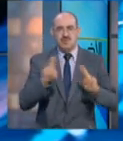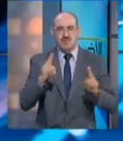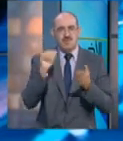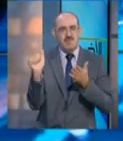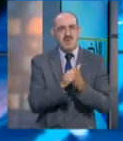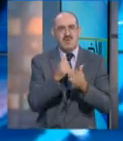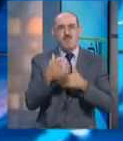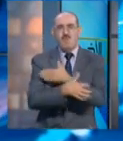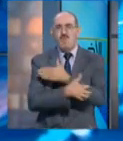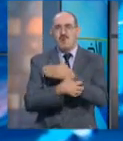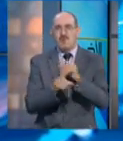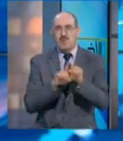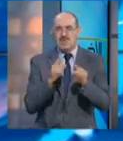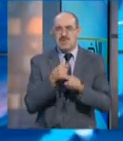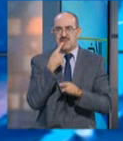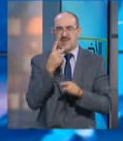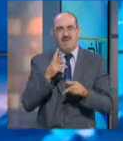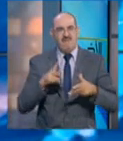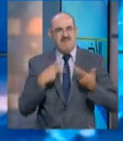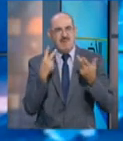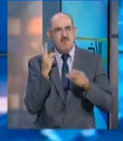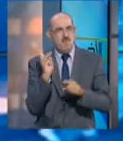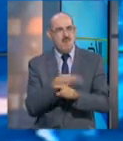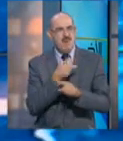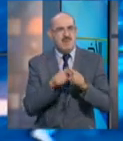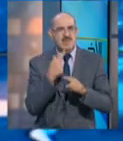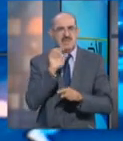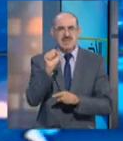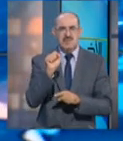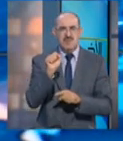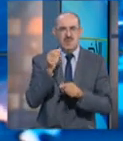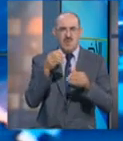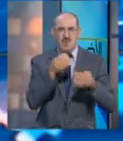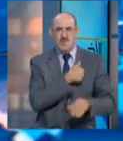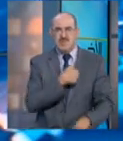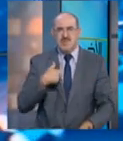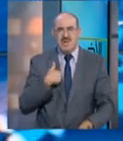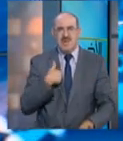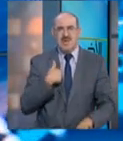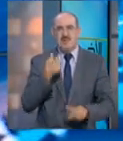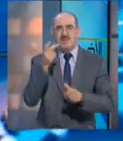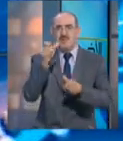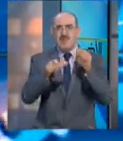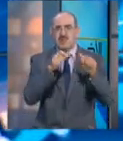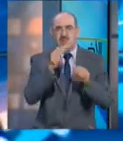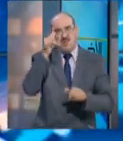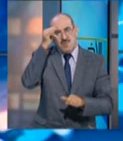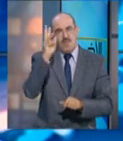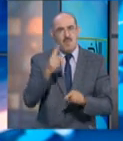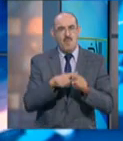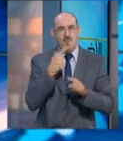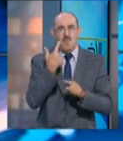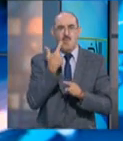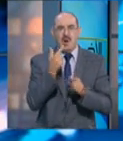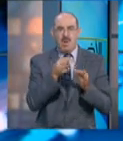على الفقر، تنديدا بتدهور الأوضاع الاجتماعية لفئة واسعة من المواطنين بسبب تمادي